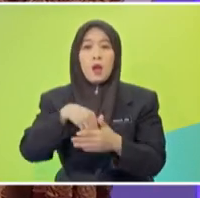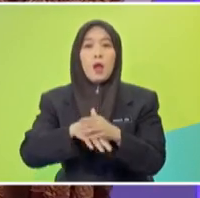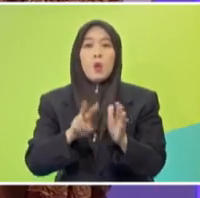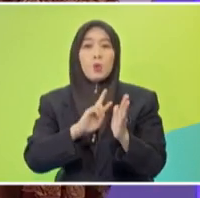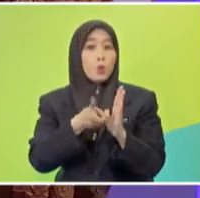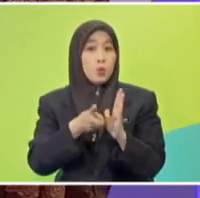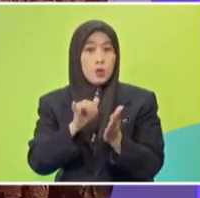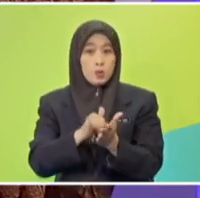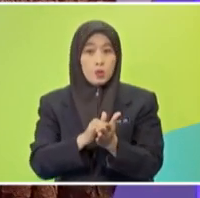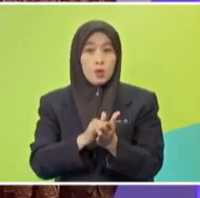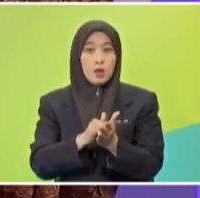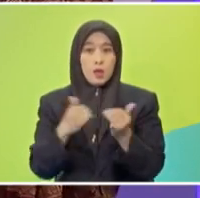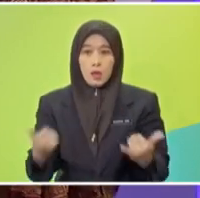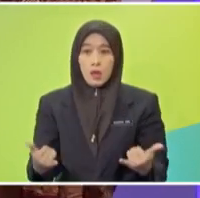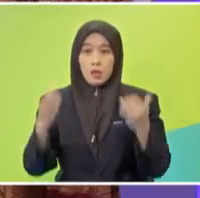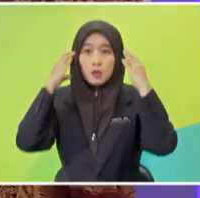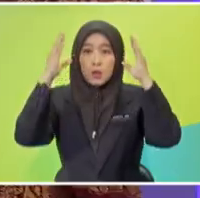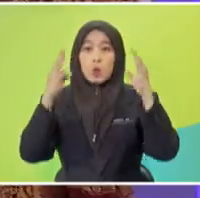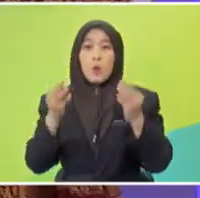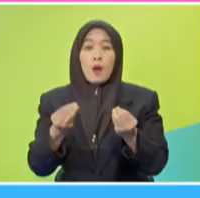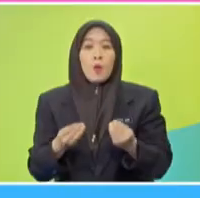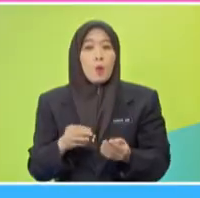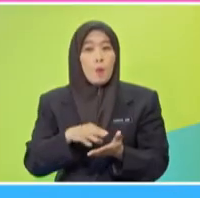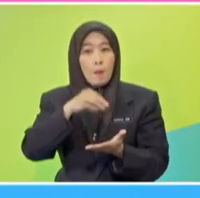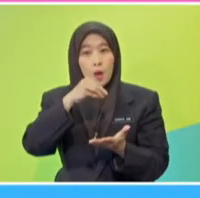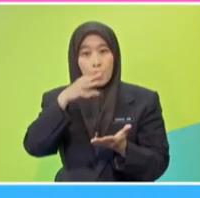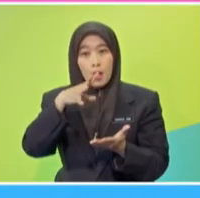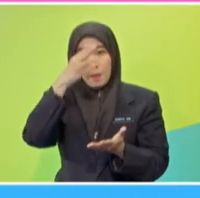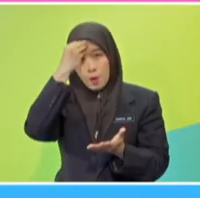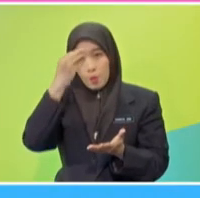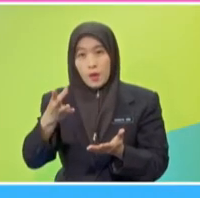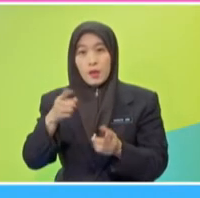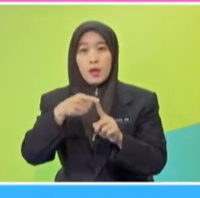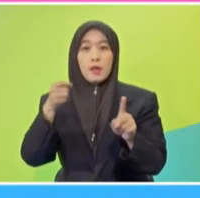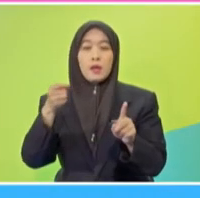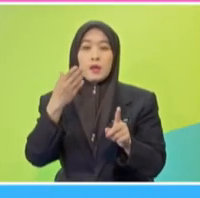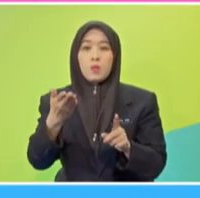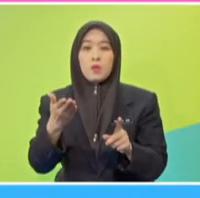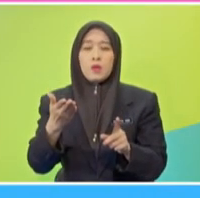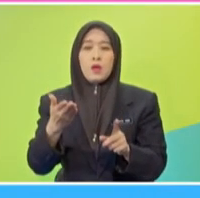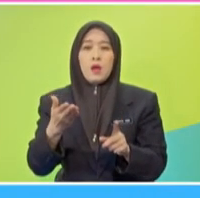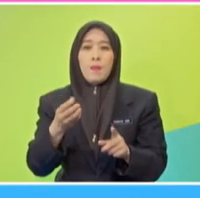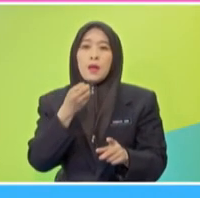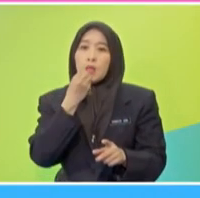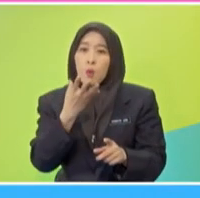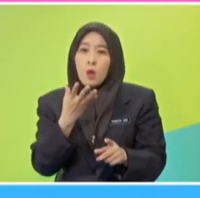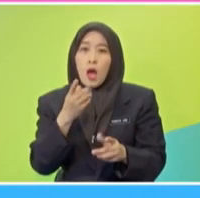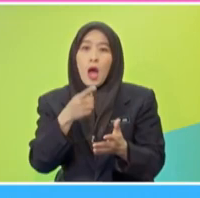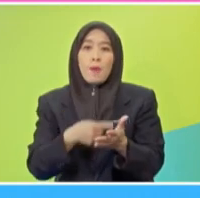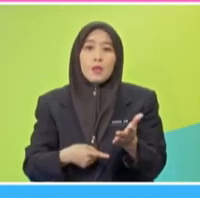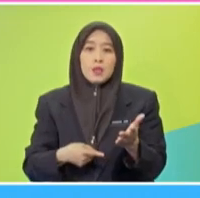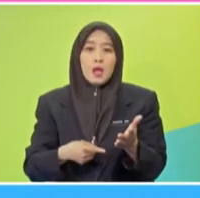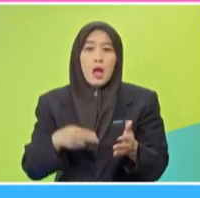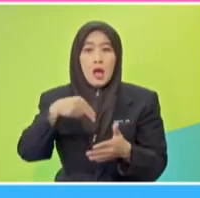dari kamu hasil gerak tangan yang kamu tahu berpandukan video